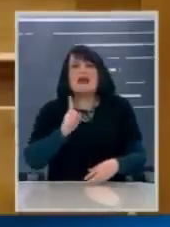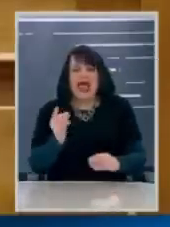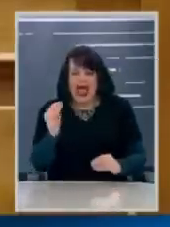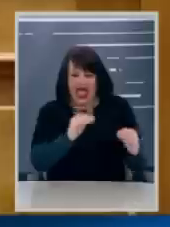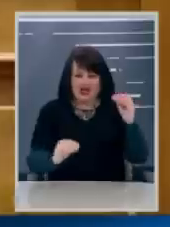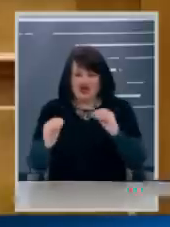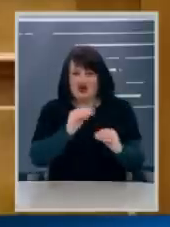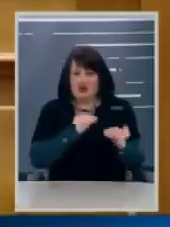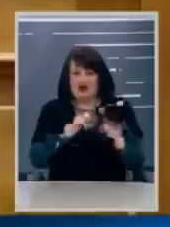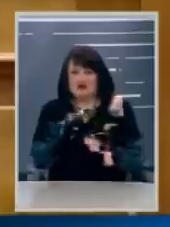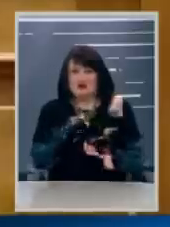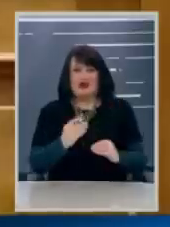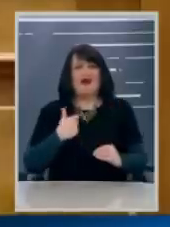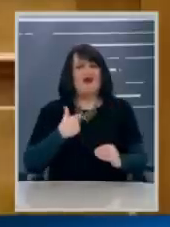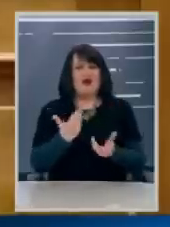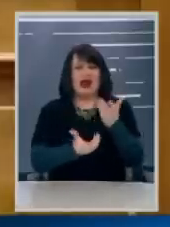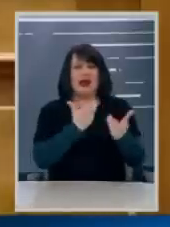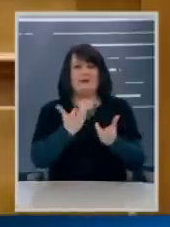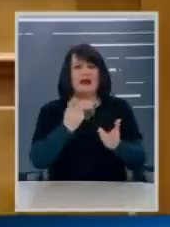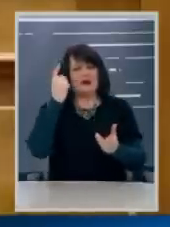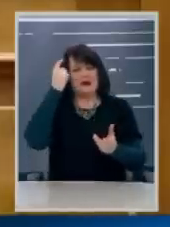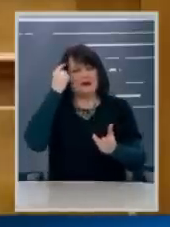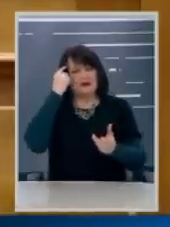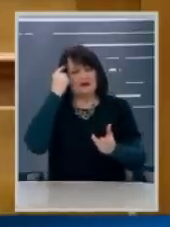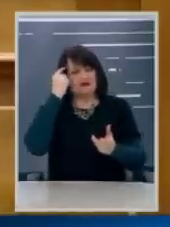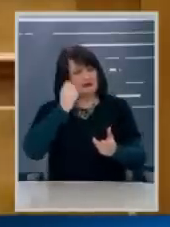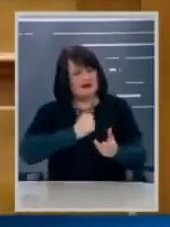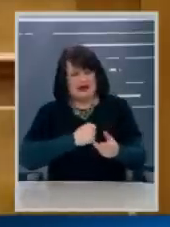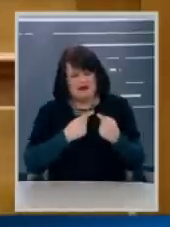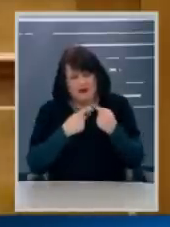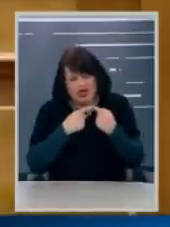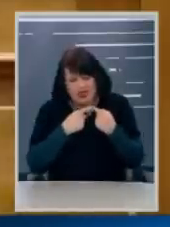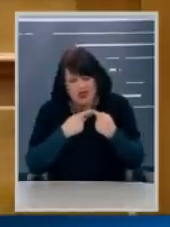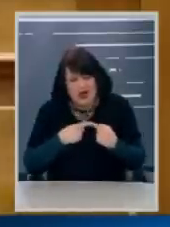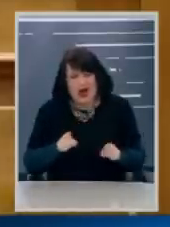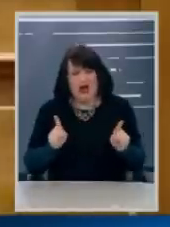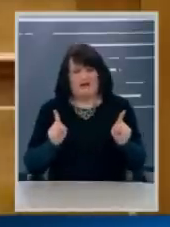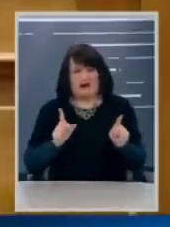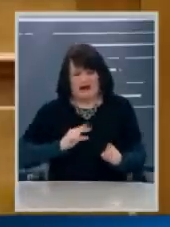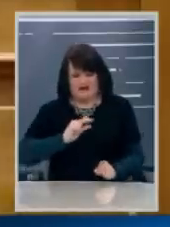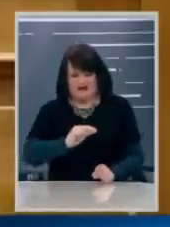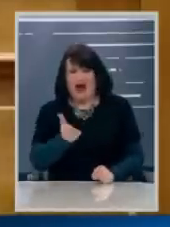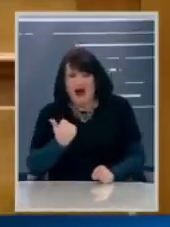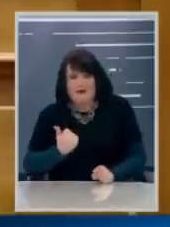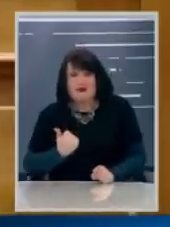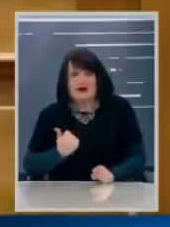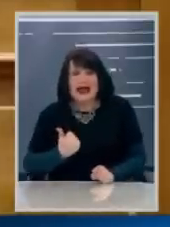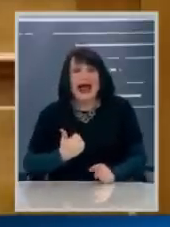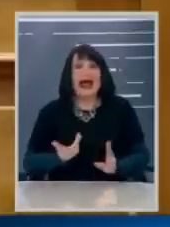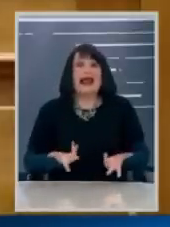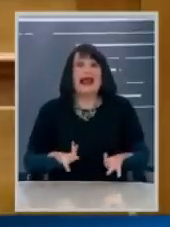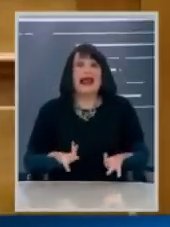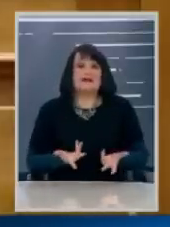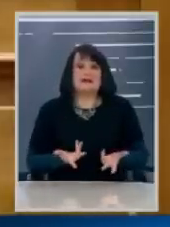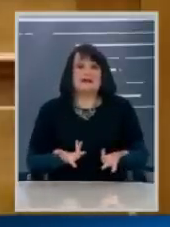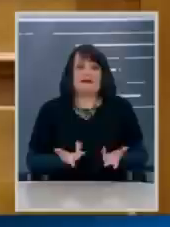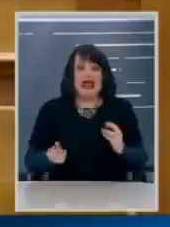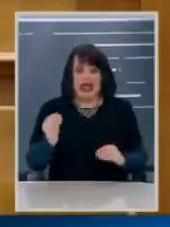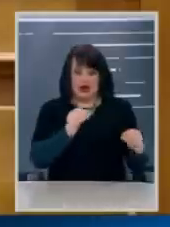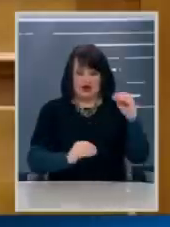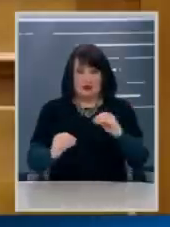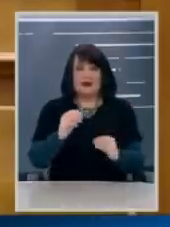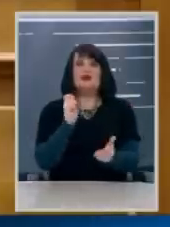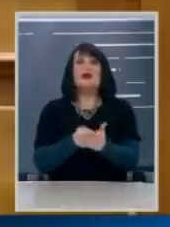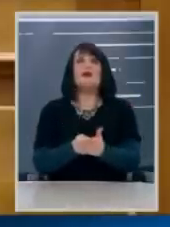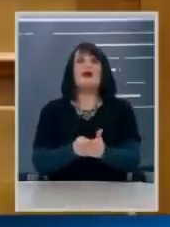με τον κύριο Καμένο δεν έχω μια σχέση ιδεολογική. Αλλά, δηλαδή, ο εξοπλισμός μας βρίσκει αντίθετους